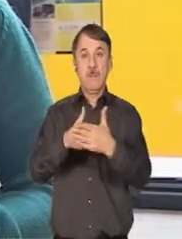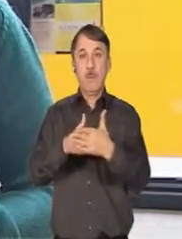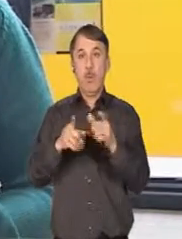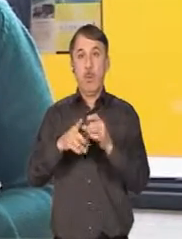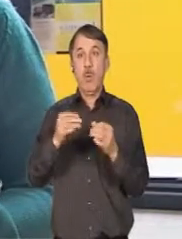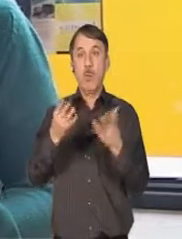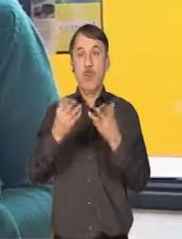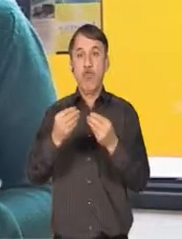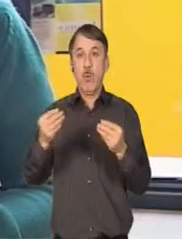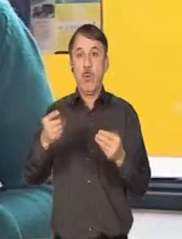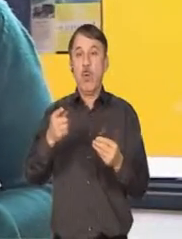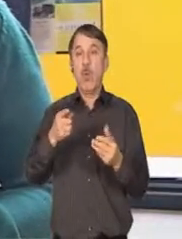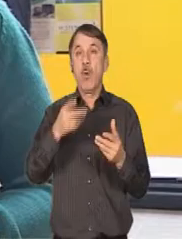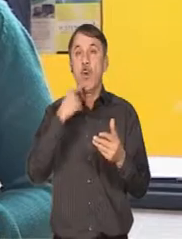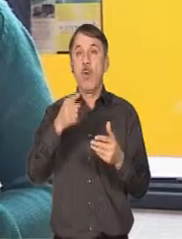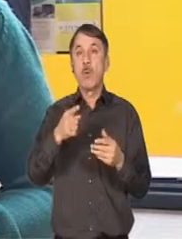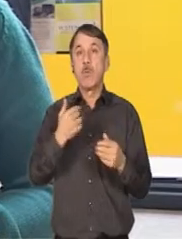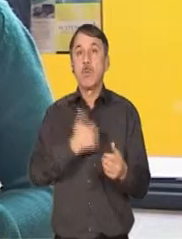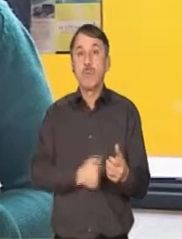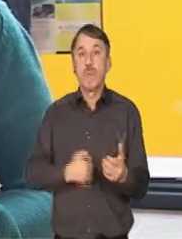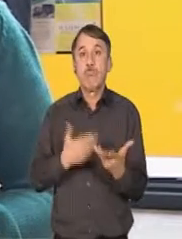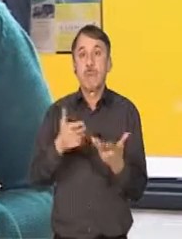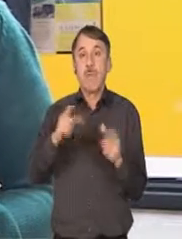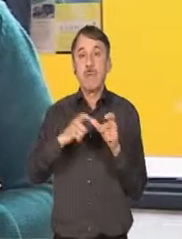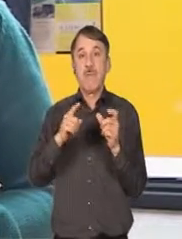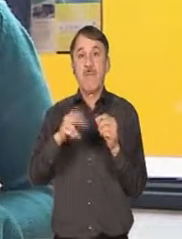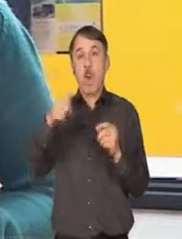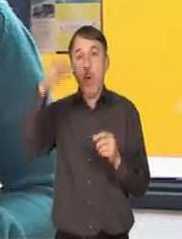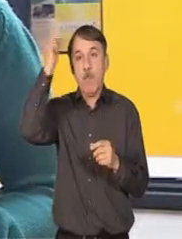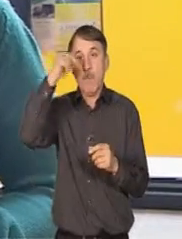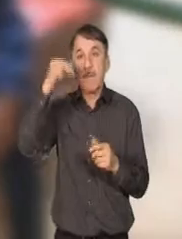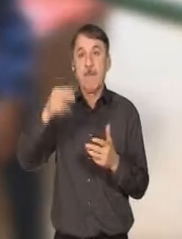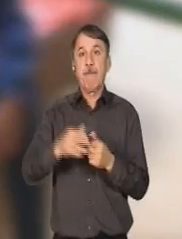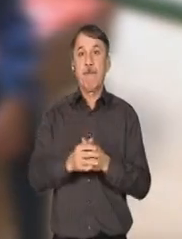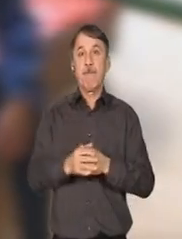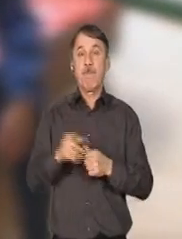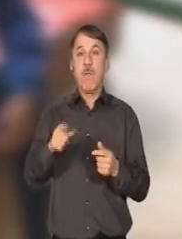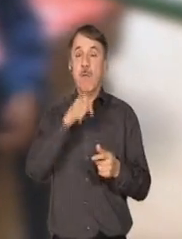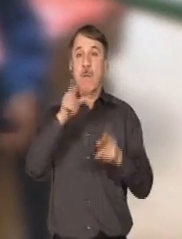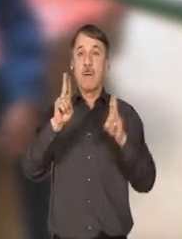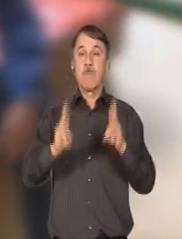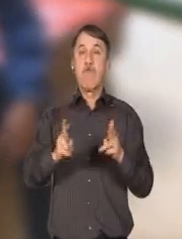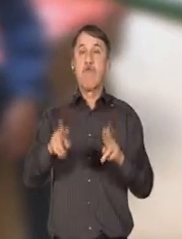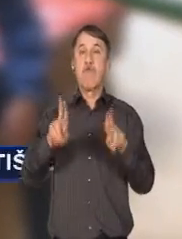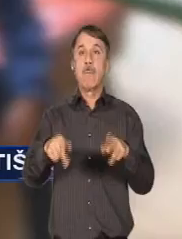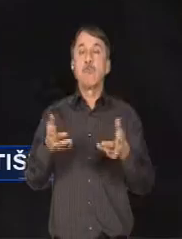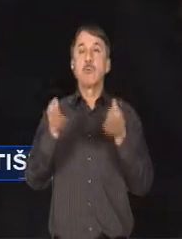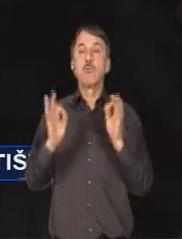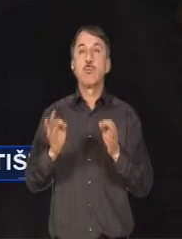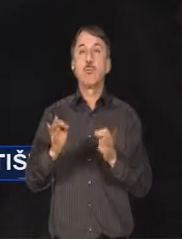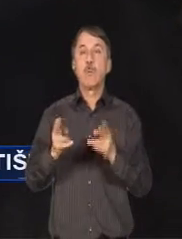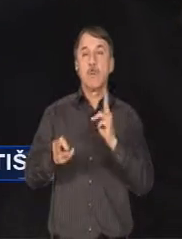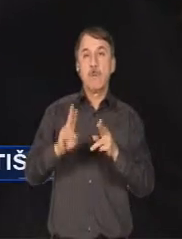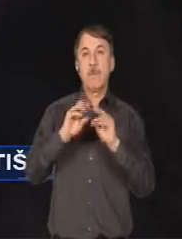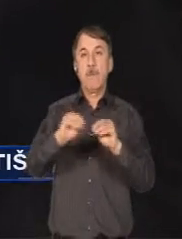vidimo kao najbolji put da deca izađu iz tog siromaštva ekstremnog, to je upravo obrazovanje. Pored stručnog osoblja, veliku pomoć